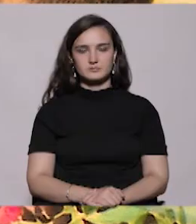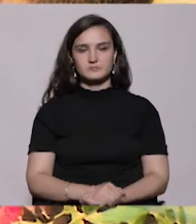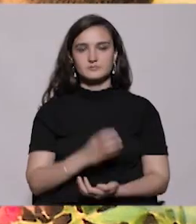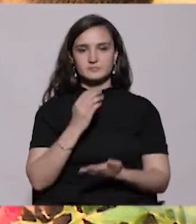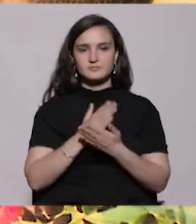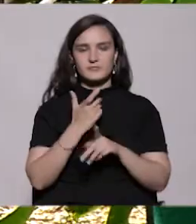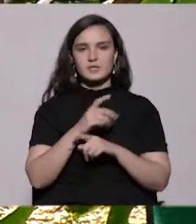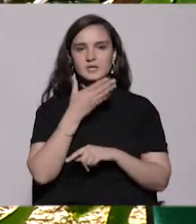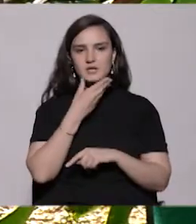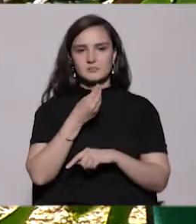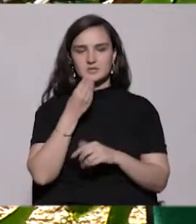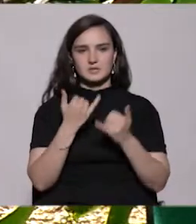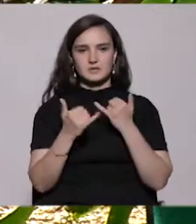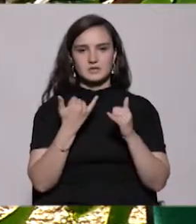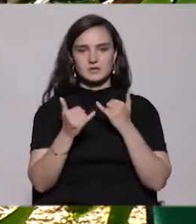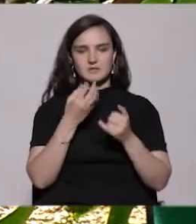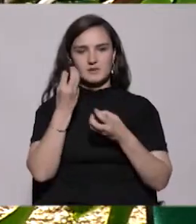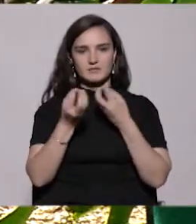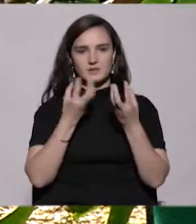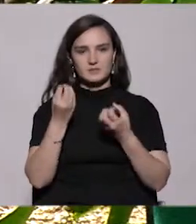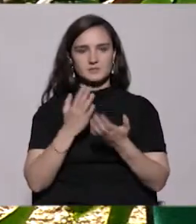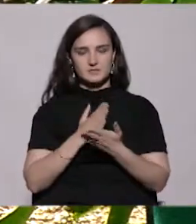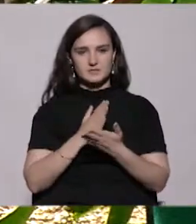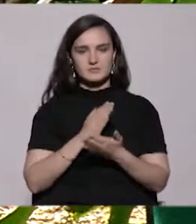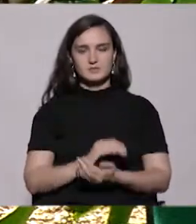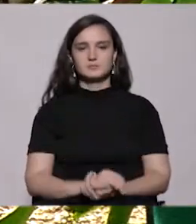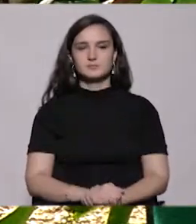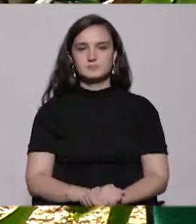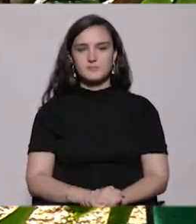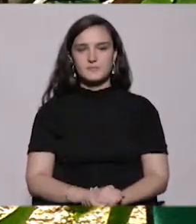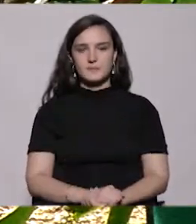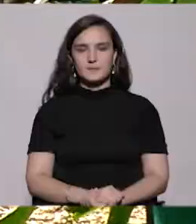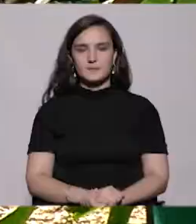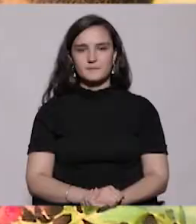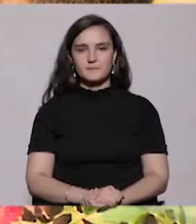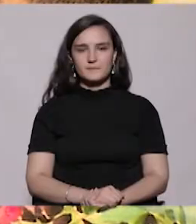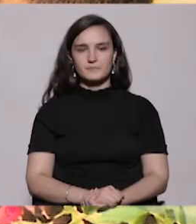კიდე გვაქვს ძალიან ლამაზი ყვითელი ყვავილებიც, ხო?